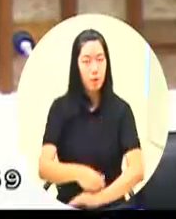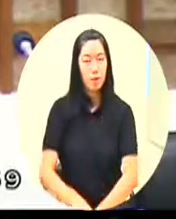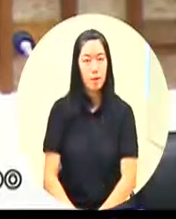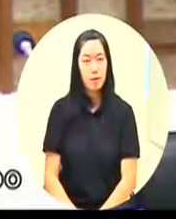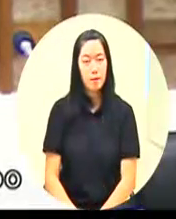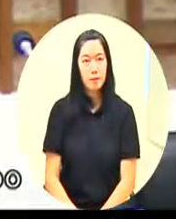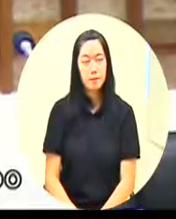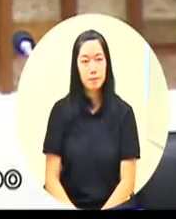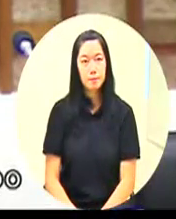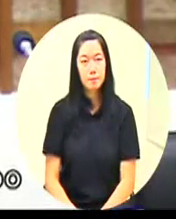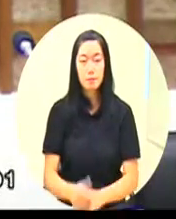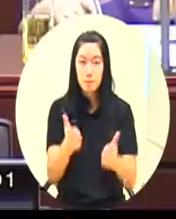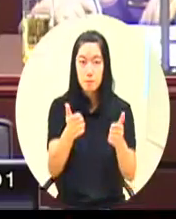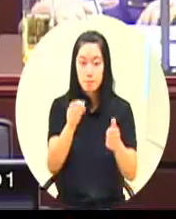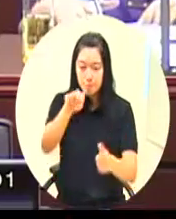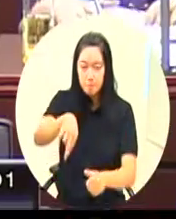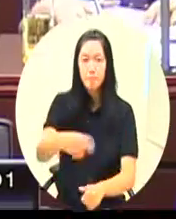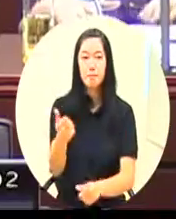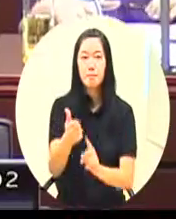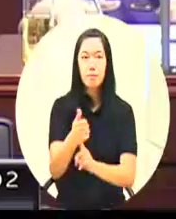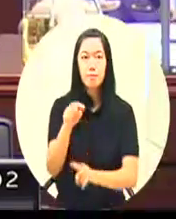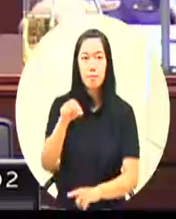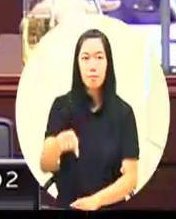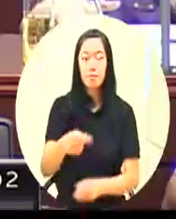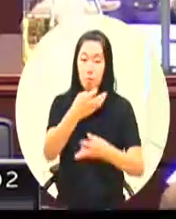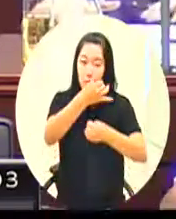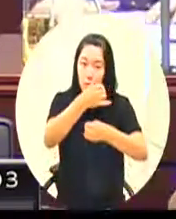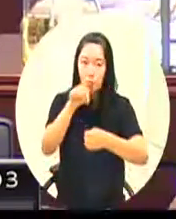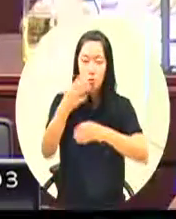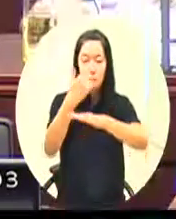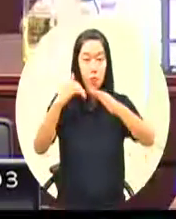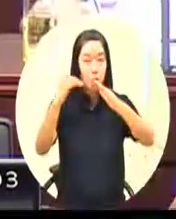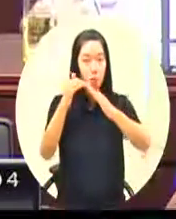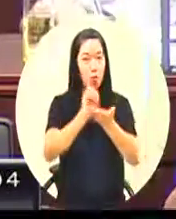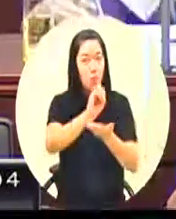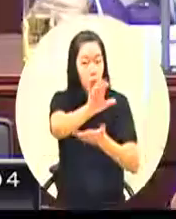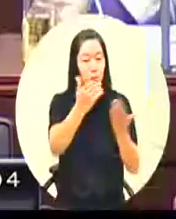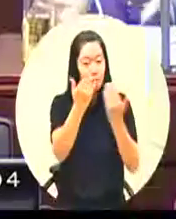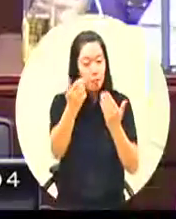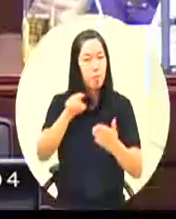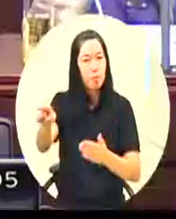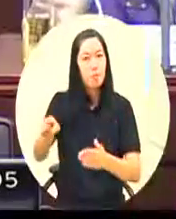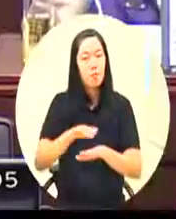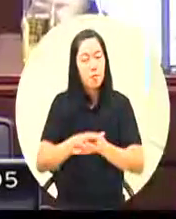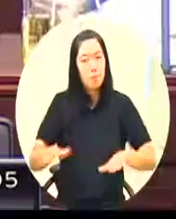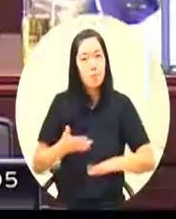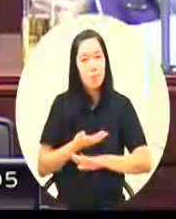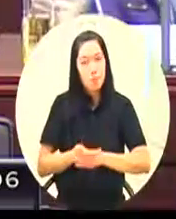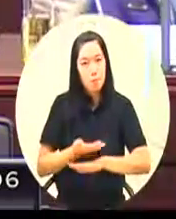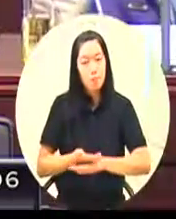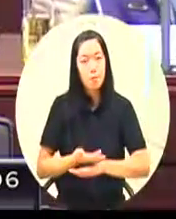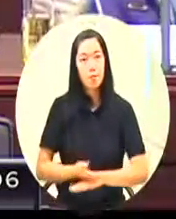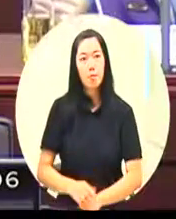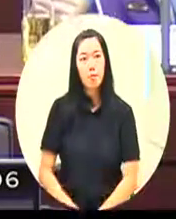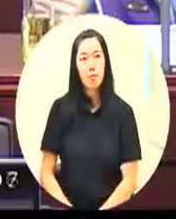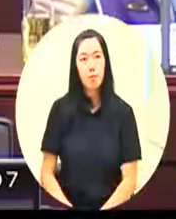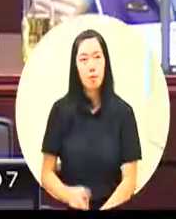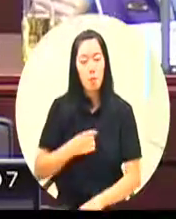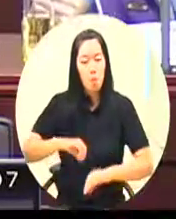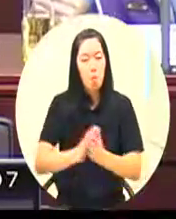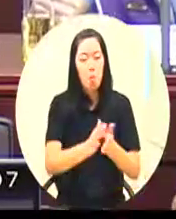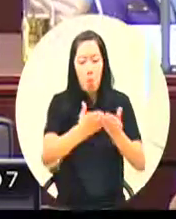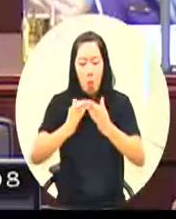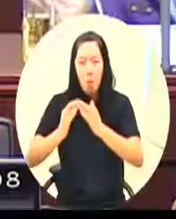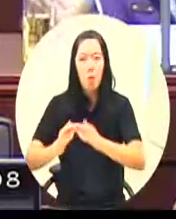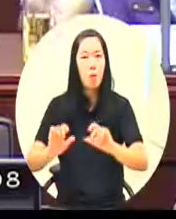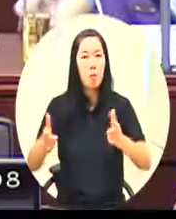把它。 谢谢刘议员，我想要把这个辞呈都要让学校清楚了解，也他们安心了。他一定有个程序，没有办法说我马上就修复，他一